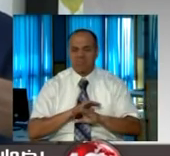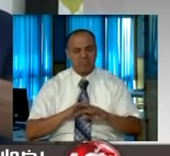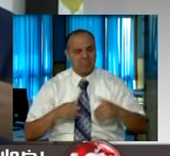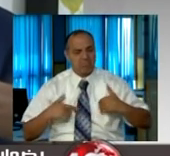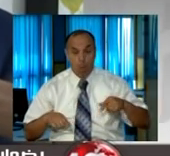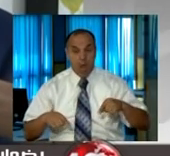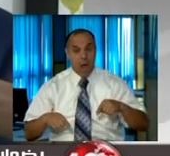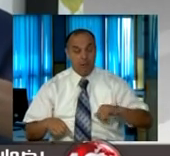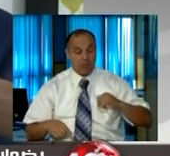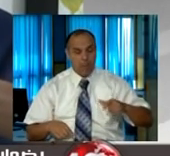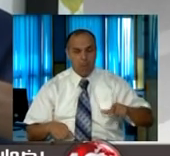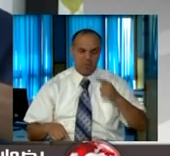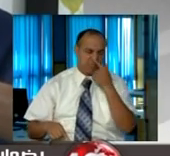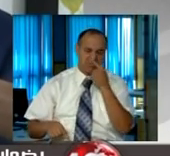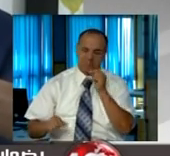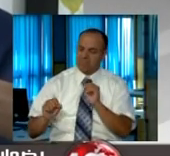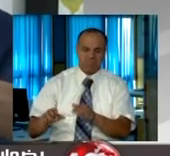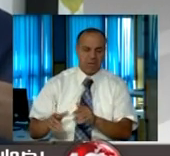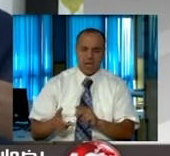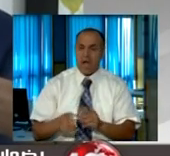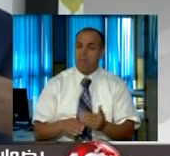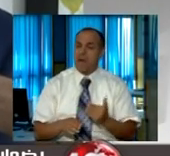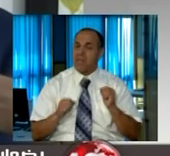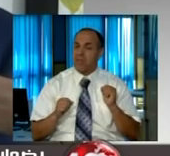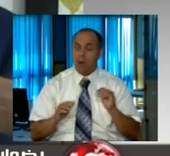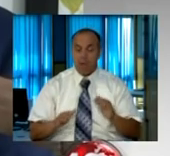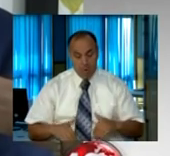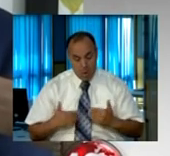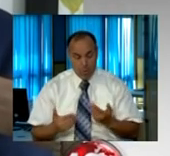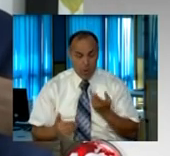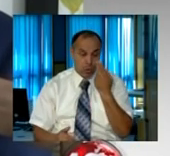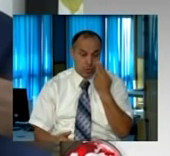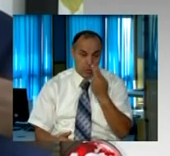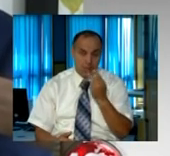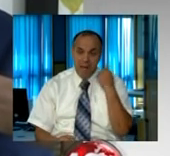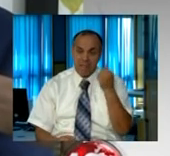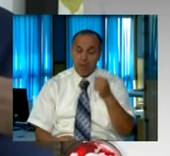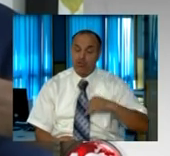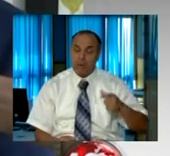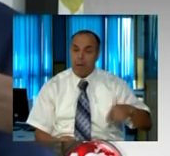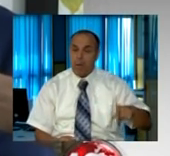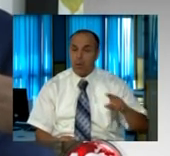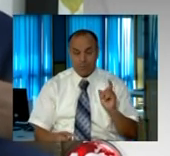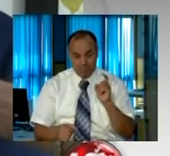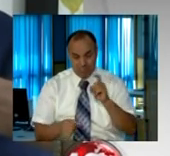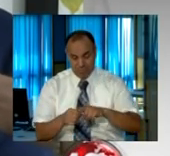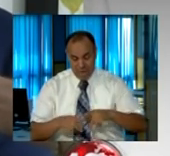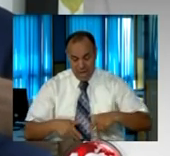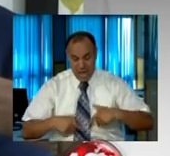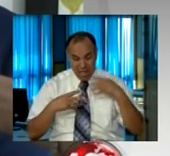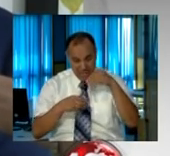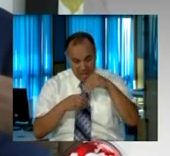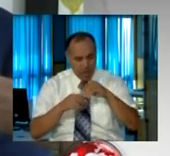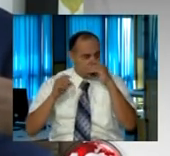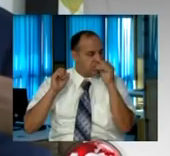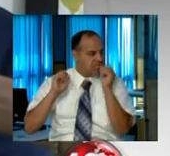يخيف هو الشباب فقد الأمل قبل الثورة، ولكن الآن نلاحظ أنه حتى بعد الثورة الشباب لم ينخرط في الحياة العامة